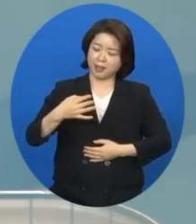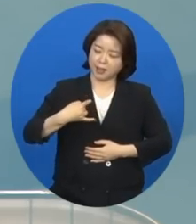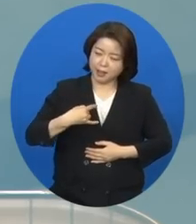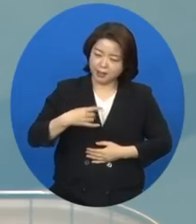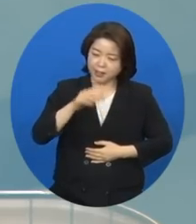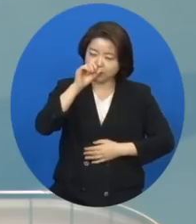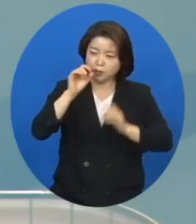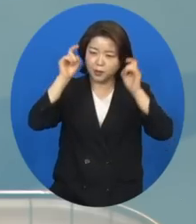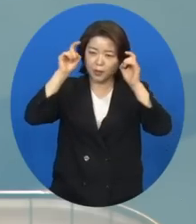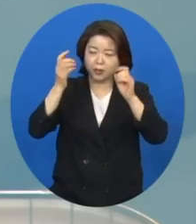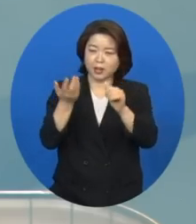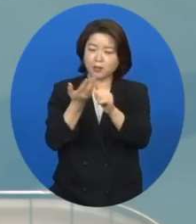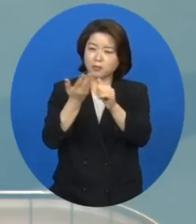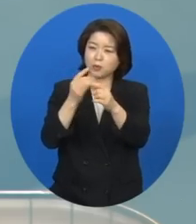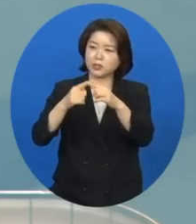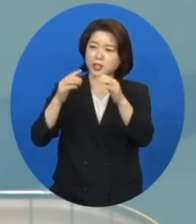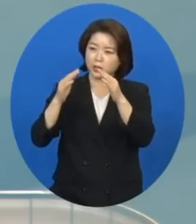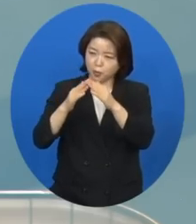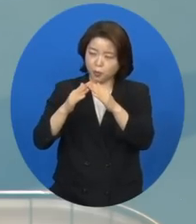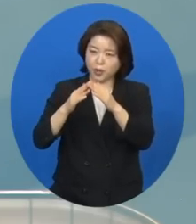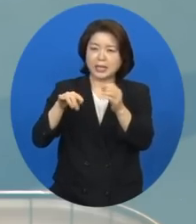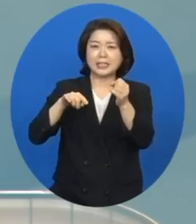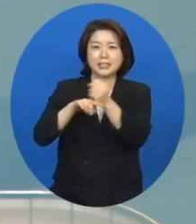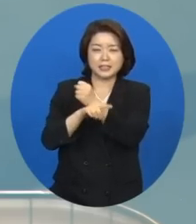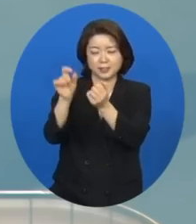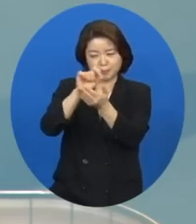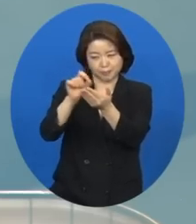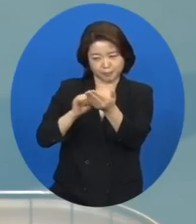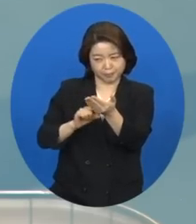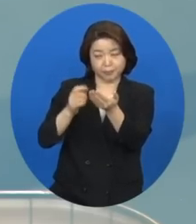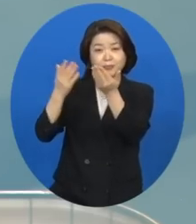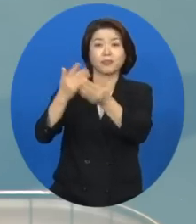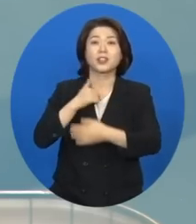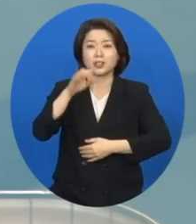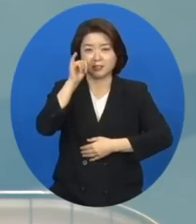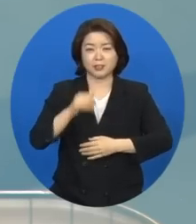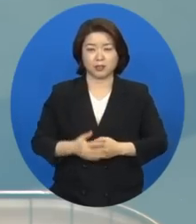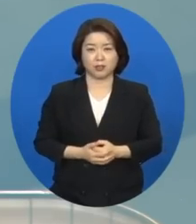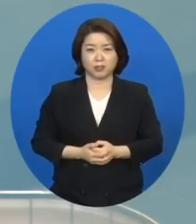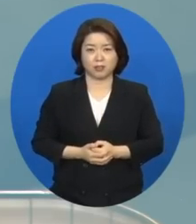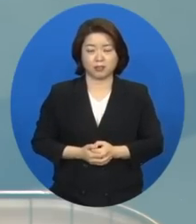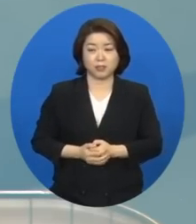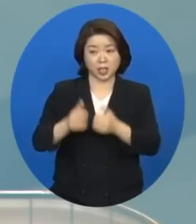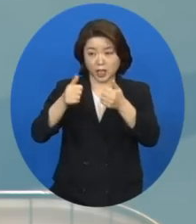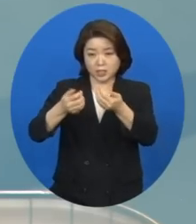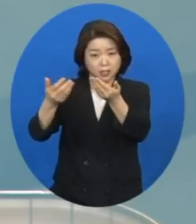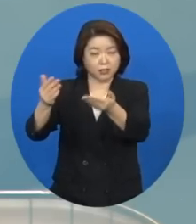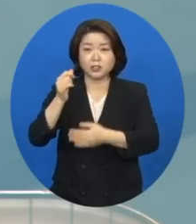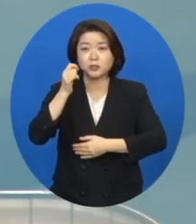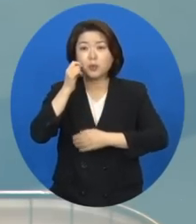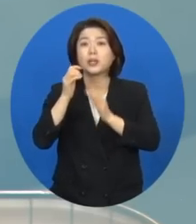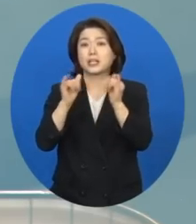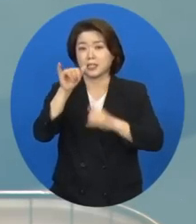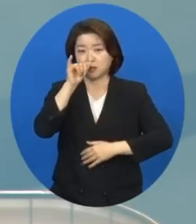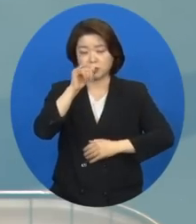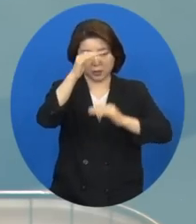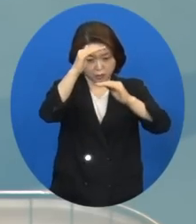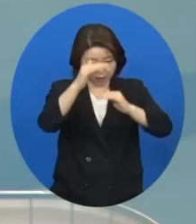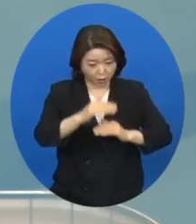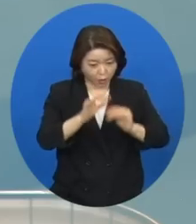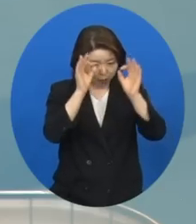마음을 나눈 적이 있었습니다. 근데 인사를 못한 분들이 계시더라고요. 오늘 내용을